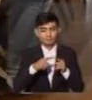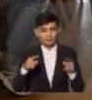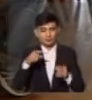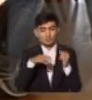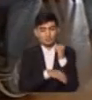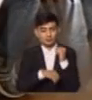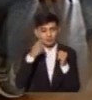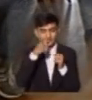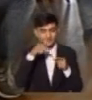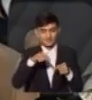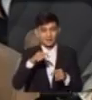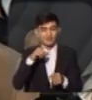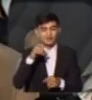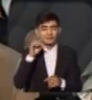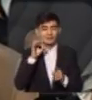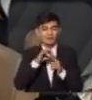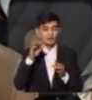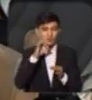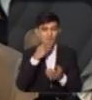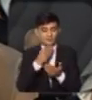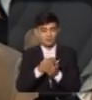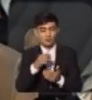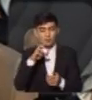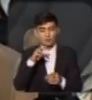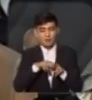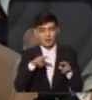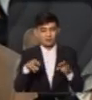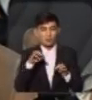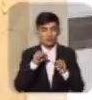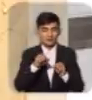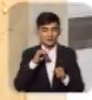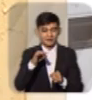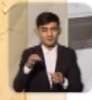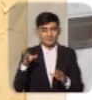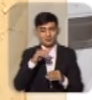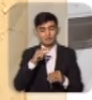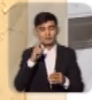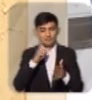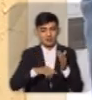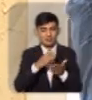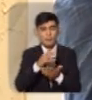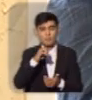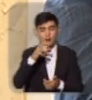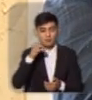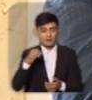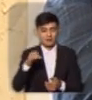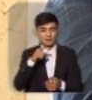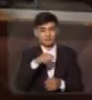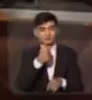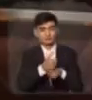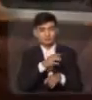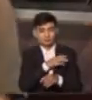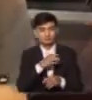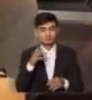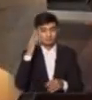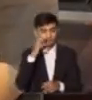аяқталады екен. Партия құру идеясын қолдап, күш біріктірген маңайындағы адамдарға еш күмәнім жоқ дейді. Ал Мамайды бір ай бұрын ЖСДП басшылығына